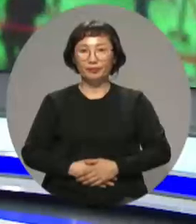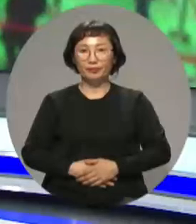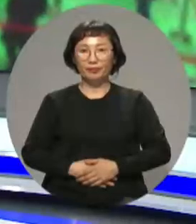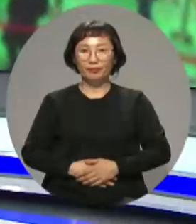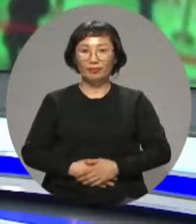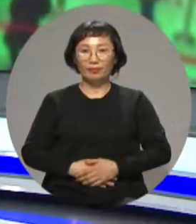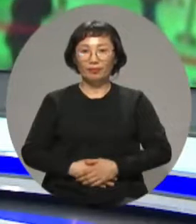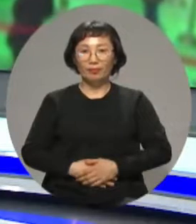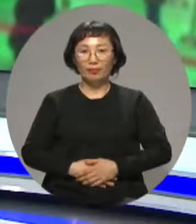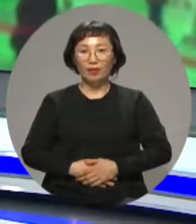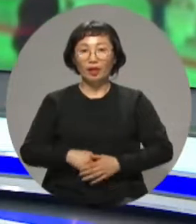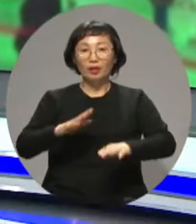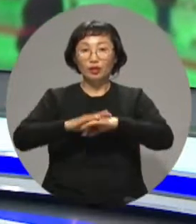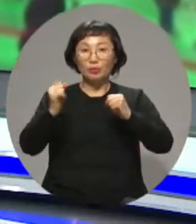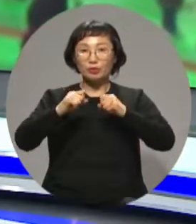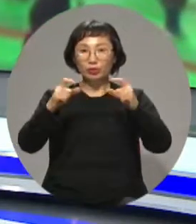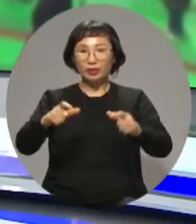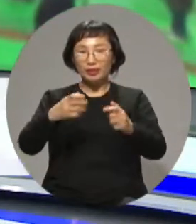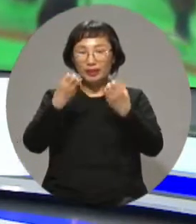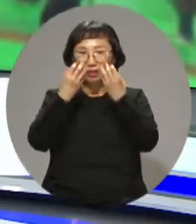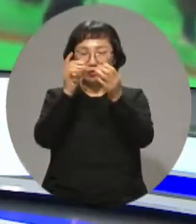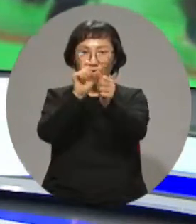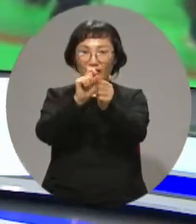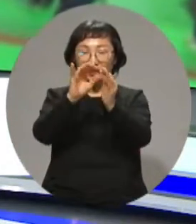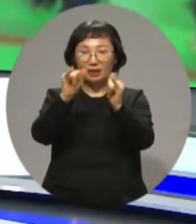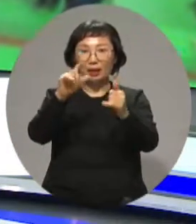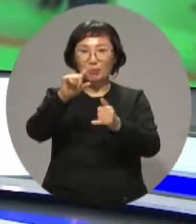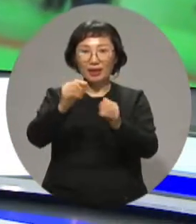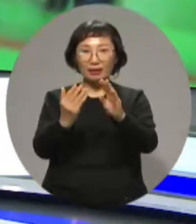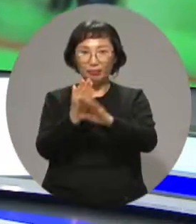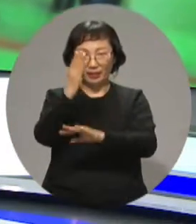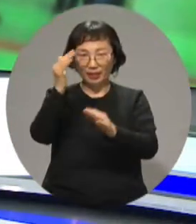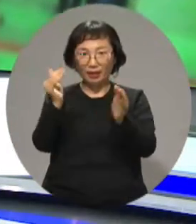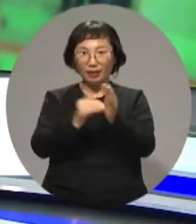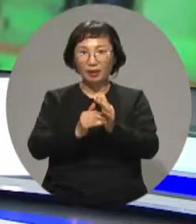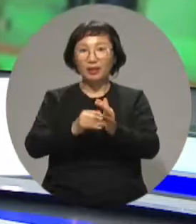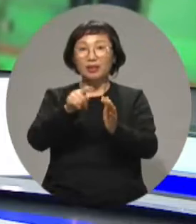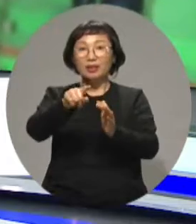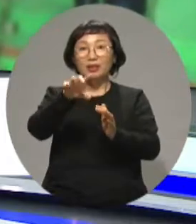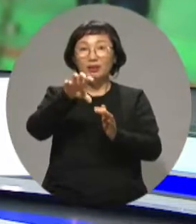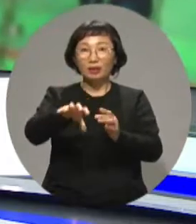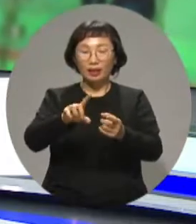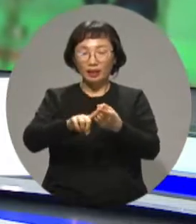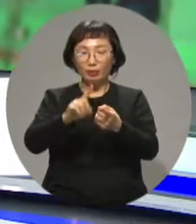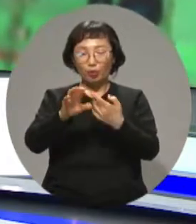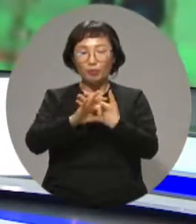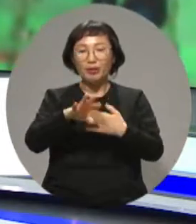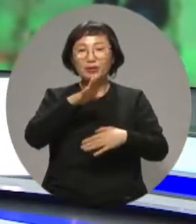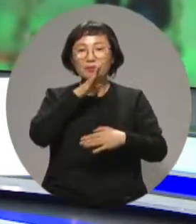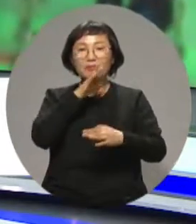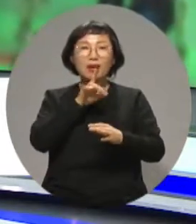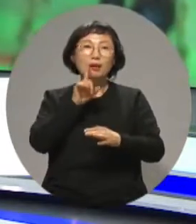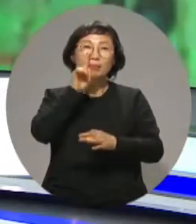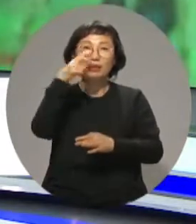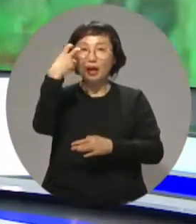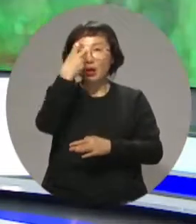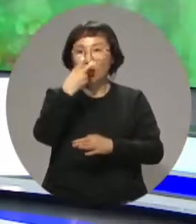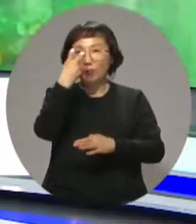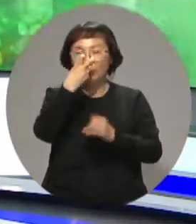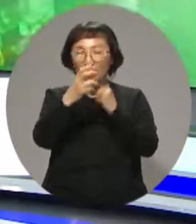탐 소식입니다 돈에 신규 박 진 자수가 만 명을 넘었습니다 아 이 수치는 사실상 pci 검사가